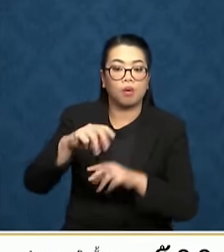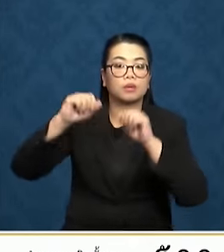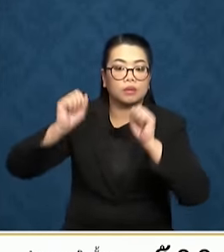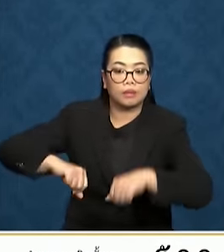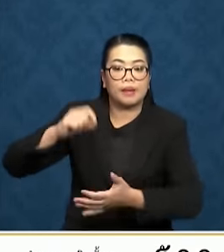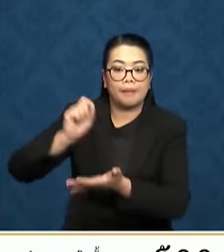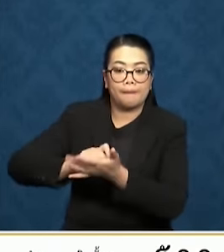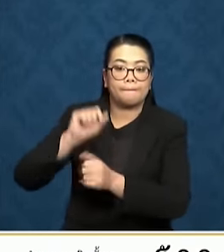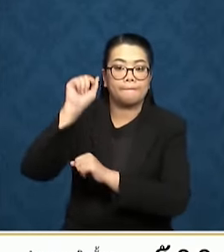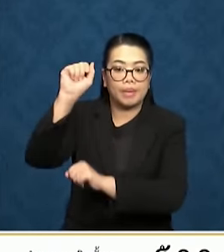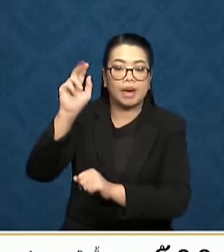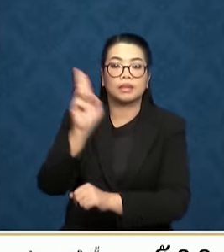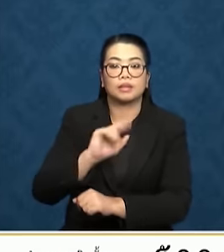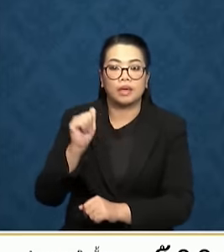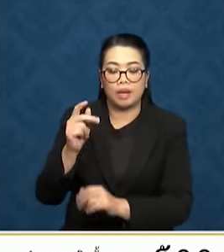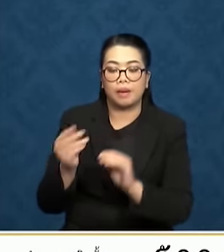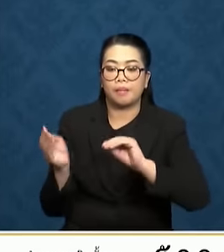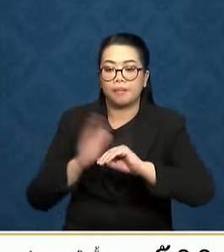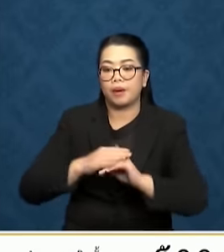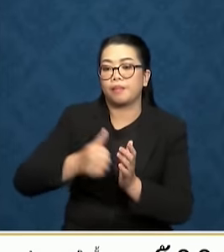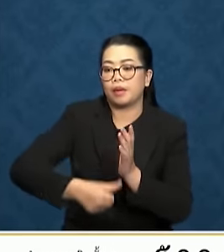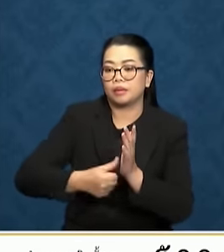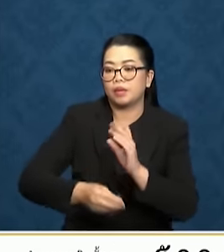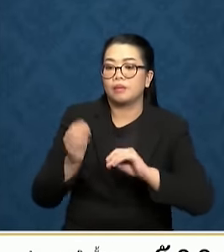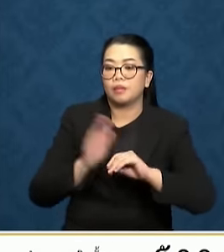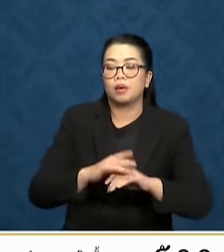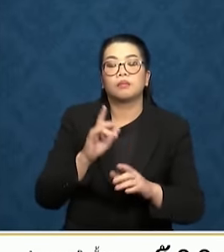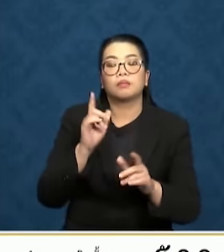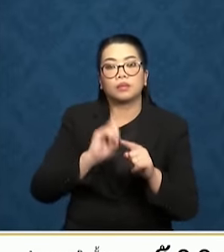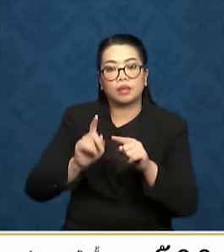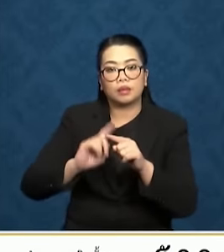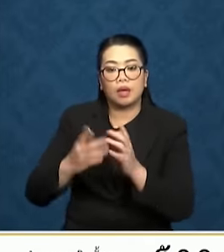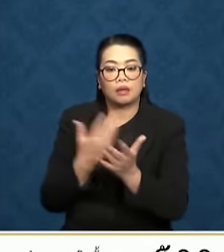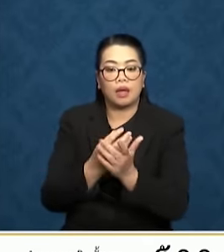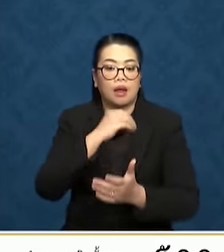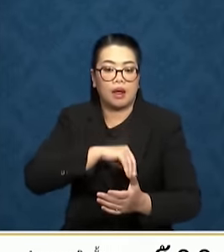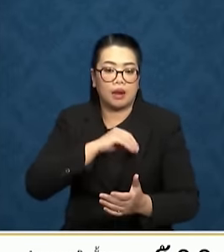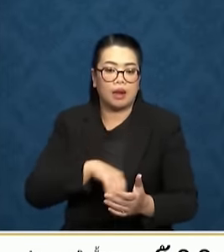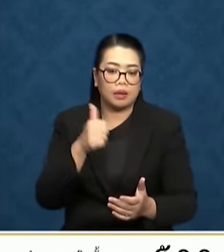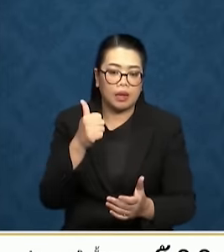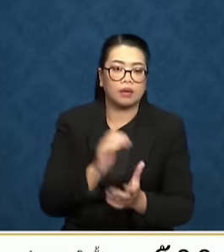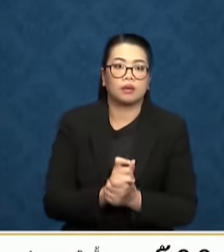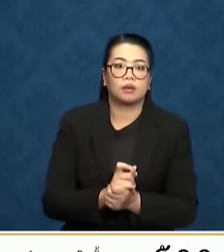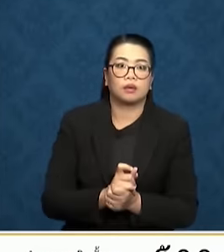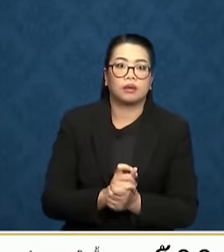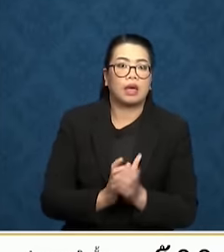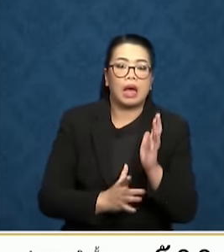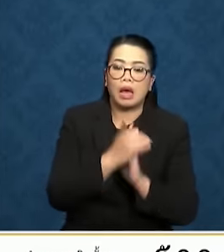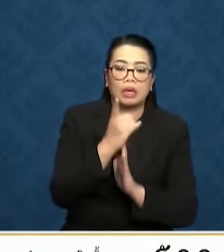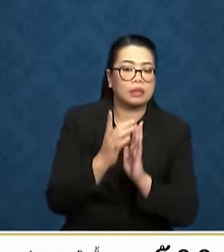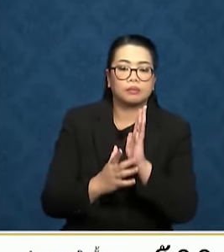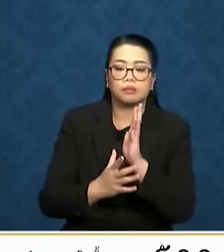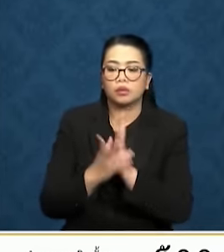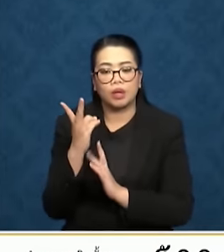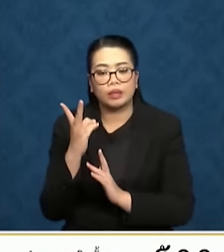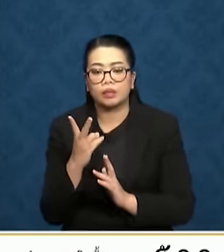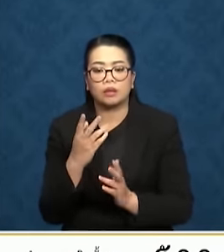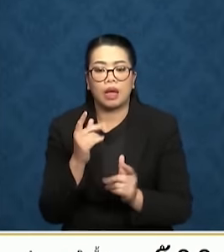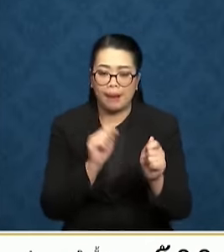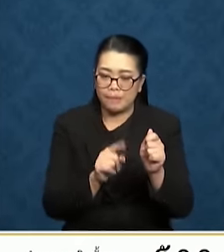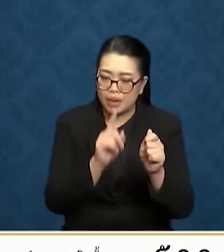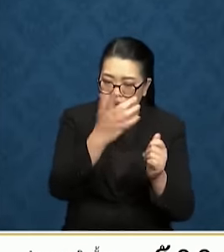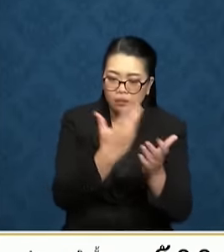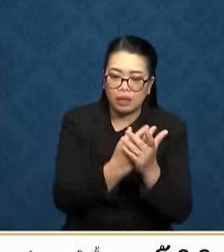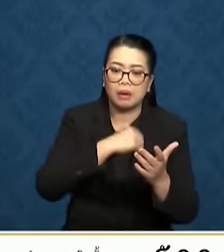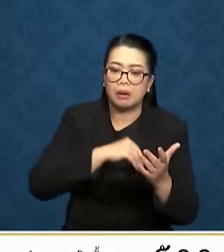แล้วก็เป็นการเพิ่มภาษีสรรพสามิตรใหม่ๆเข้ากับประเทศแค่สะเอียบที่จังหวัดแพร่เดียวก็ 500ล้านแล้วครับนี่แค่อำเภอเดียว